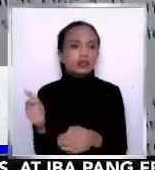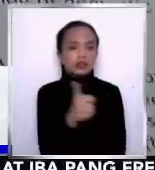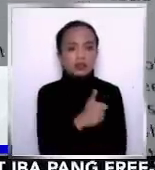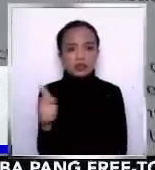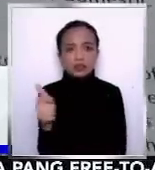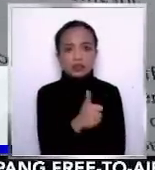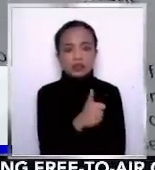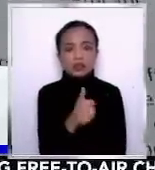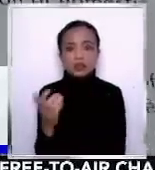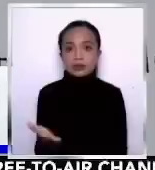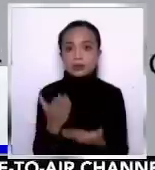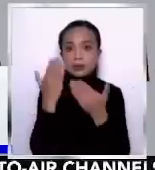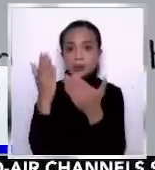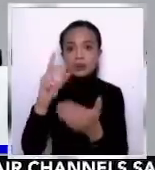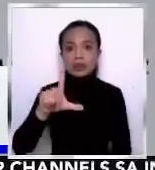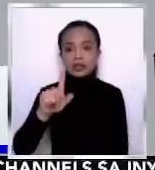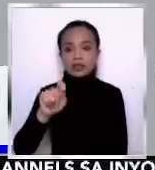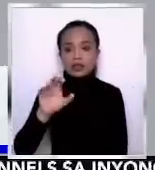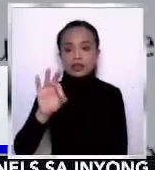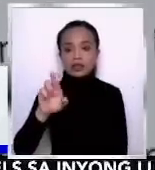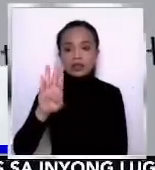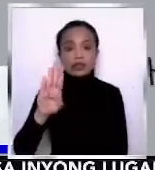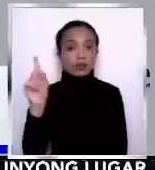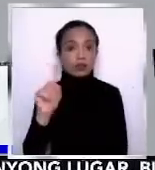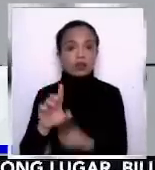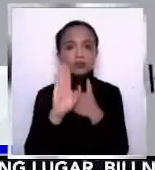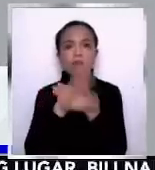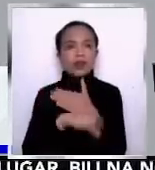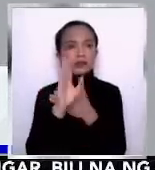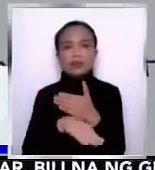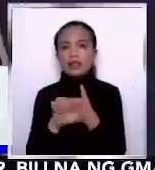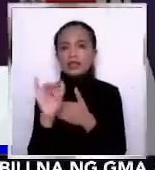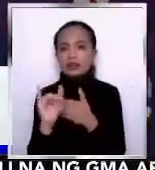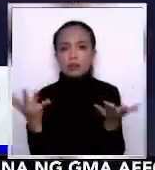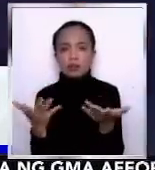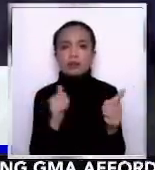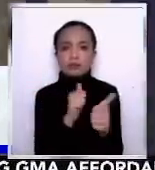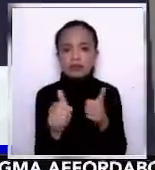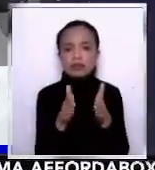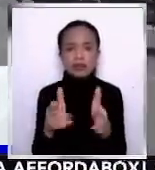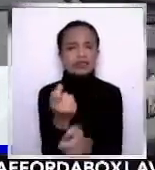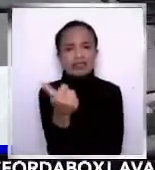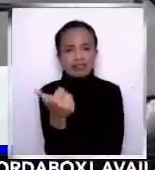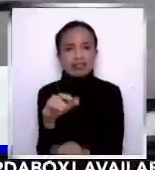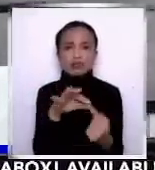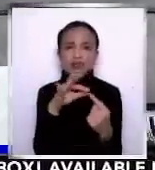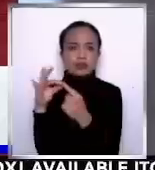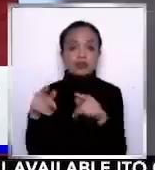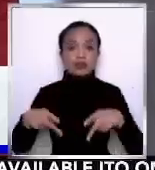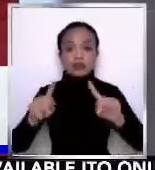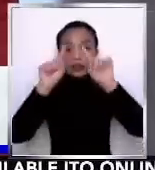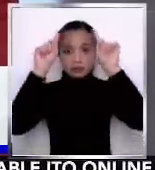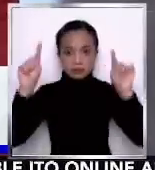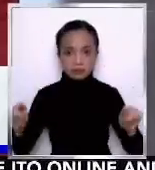petisyon sa LTFRB para ibalik ang dati mga ruta at alisin na ang special permit. Kaysa rin nila ang mga bus operator dito.